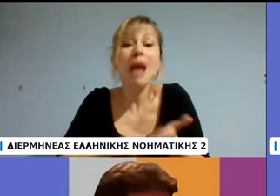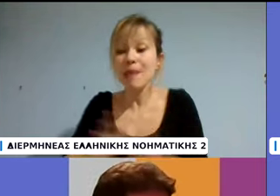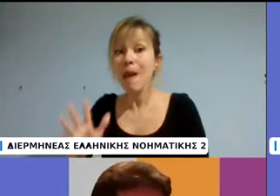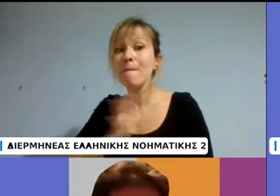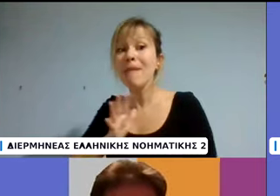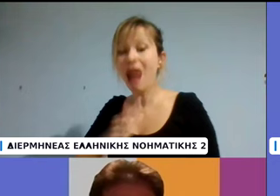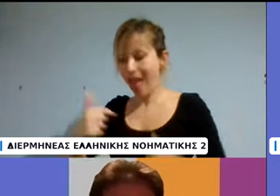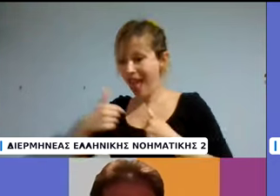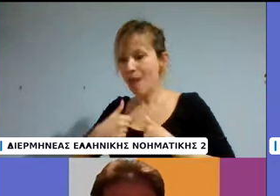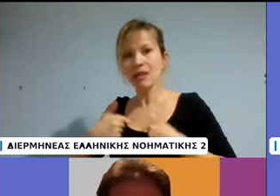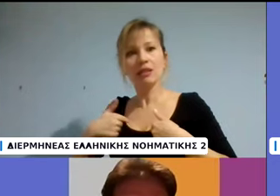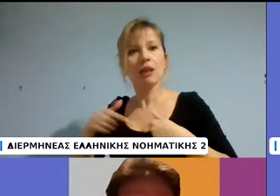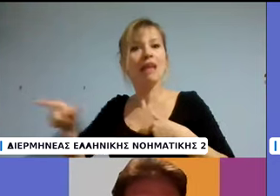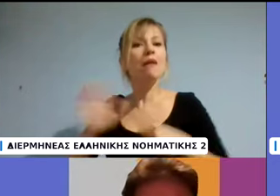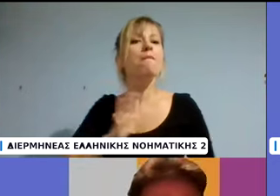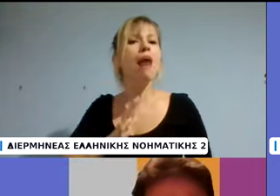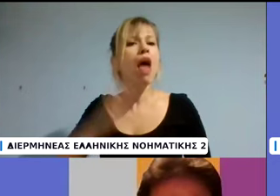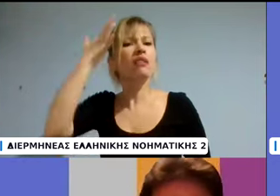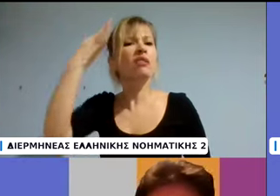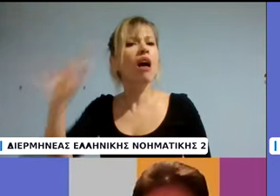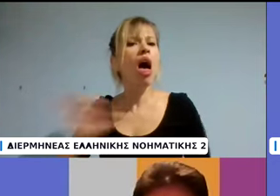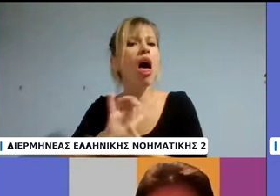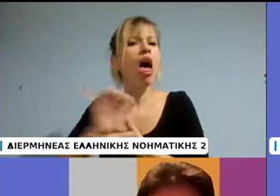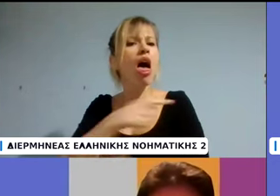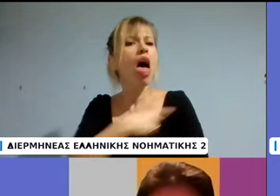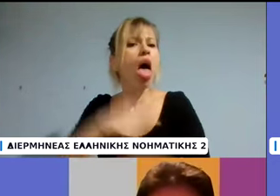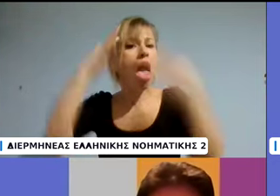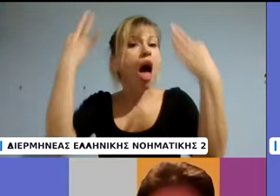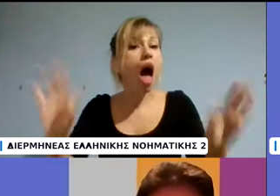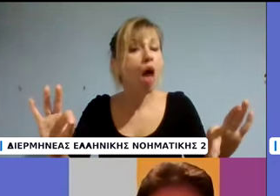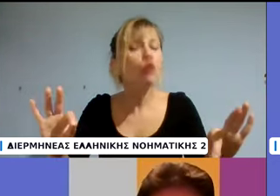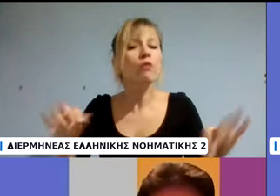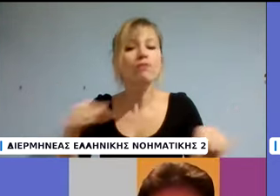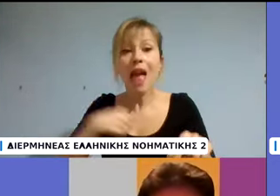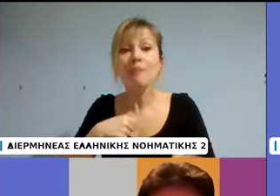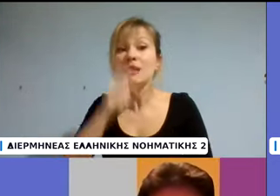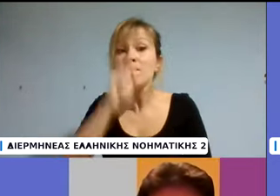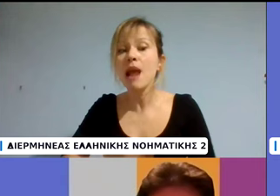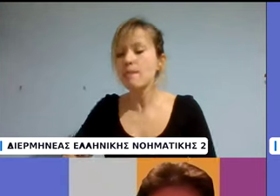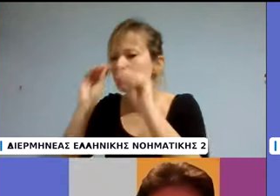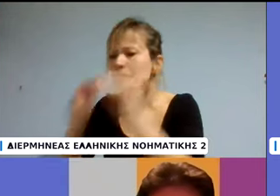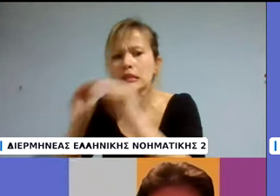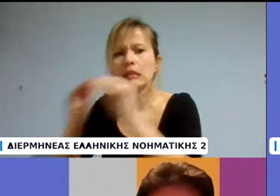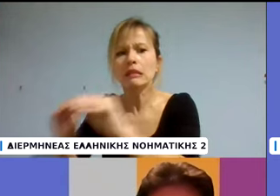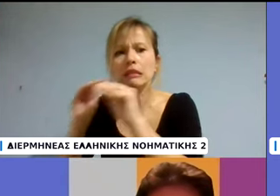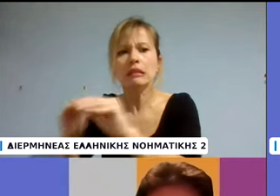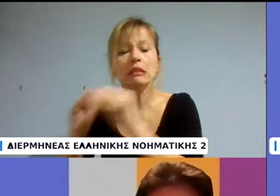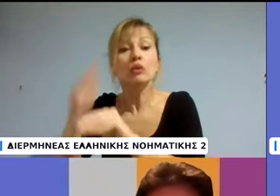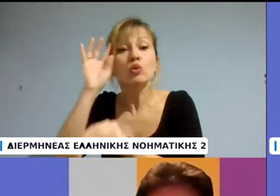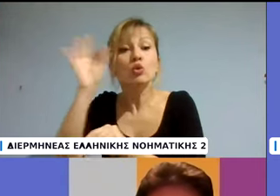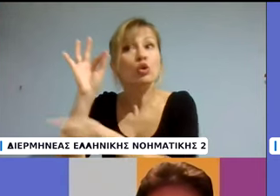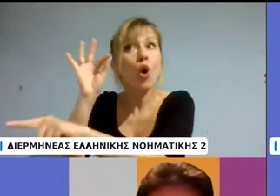πελάτες. Πρέπει να καταλάβουν ότι το έργο μας είναι δύσκολο και αυτό θα